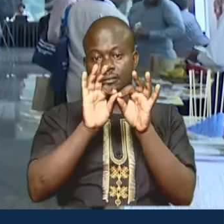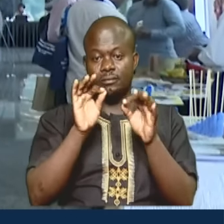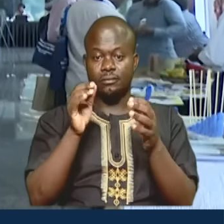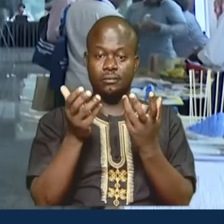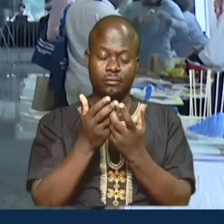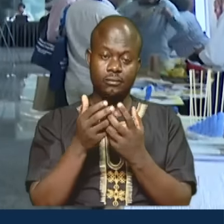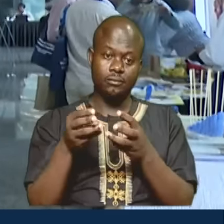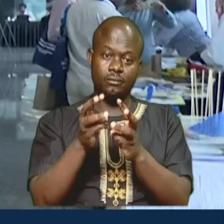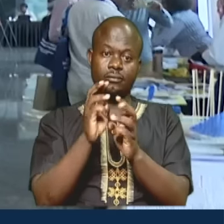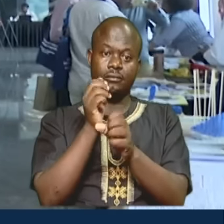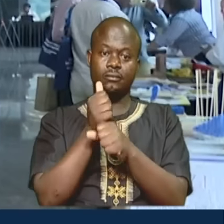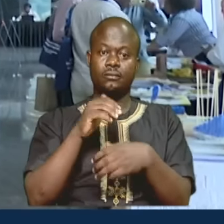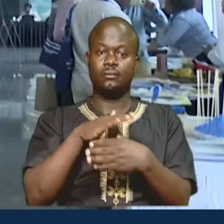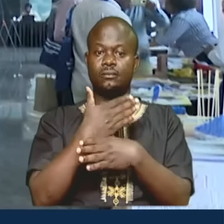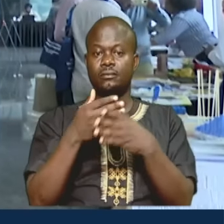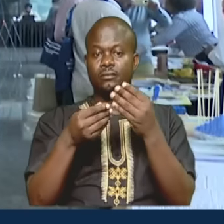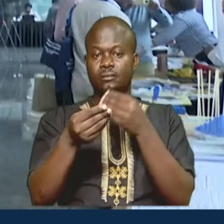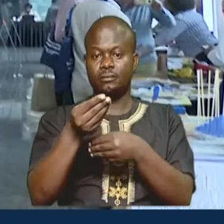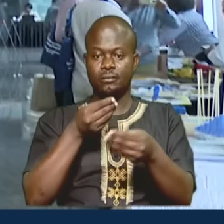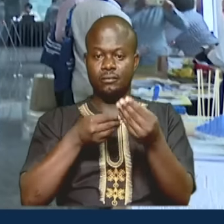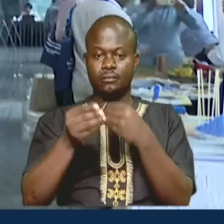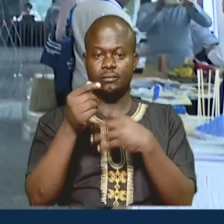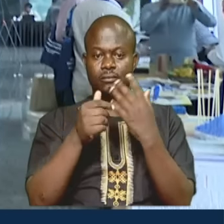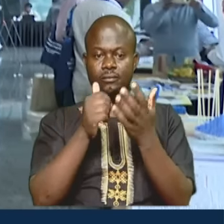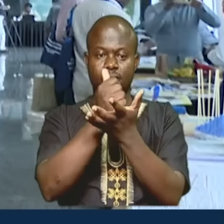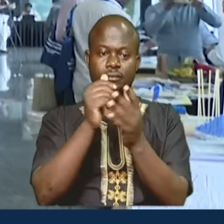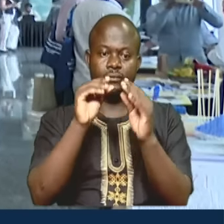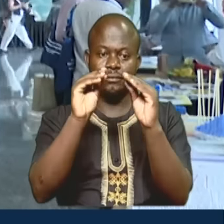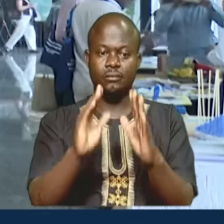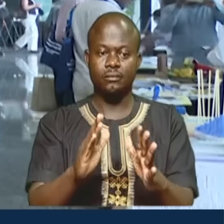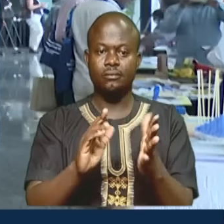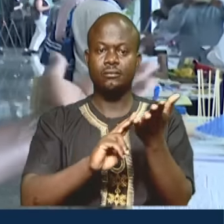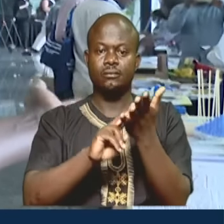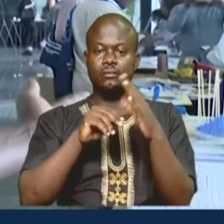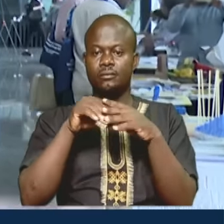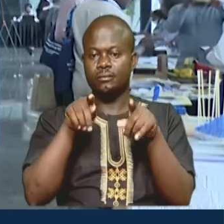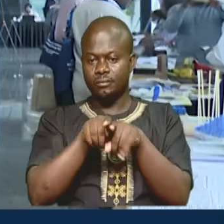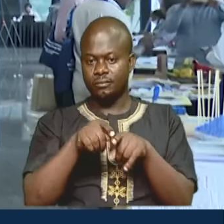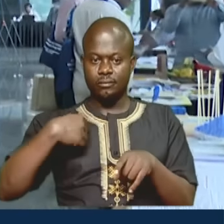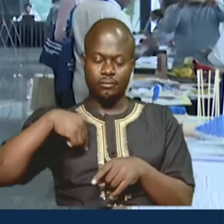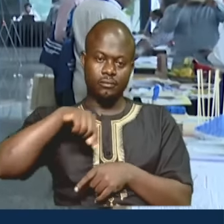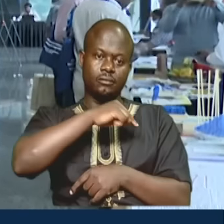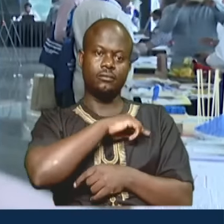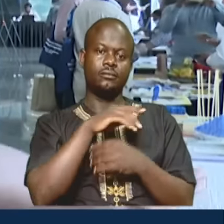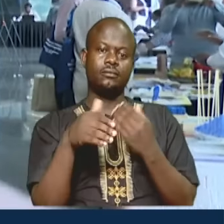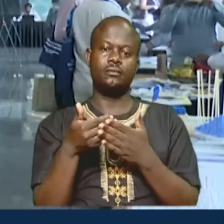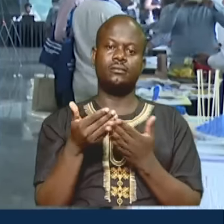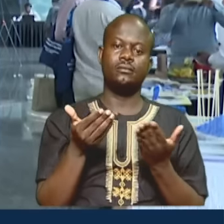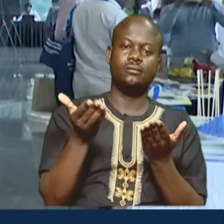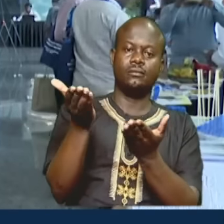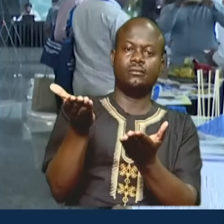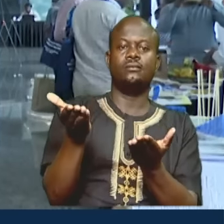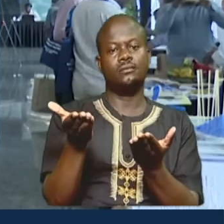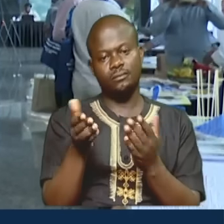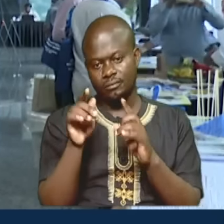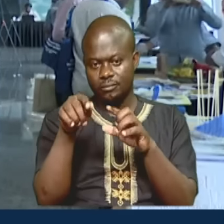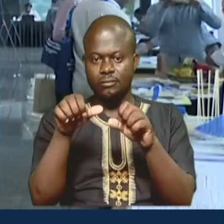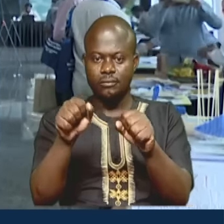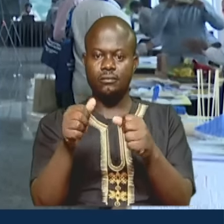bakora dusharing materials cyangwa se imfashanyigisho bakoresha kimwe nkuko nizacu nazo ziba zihari hano